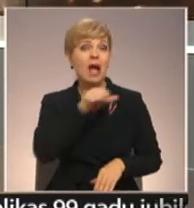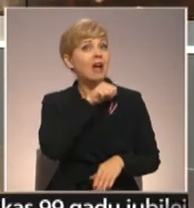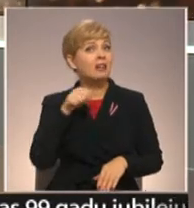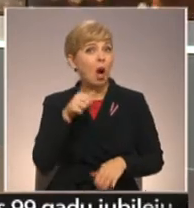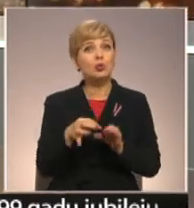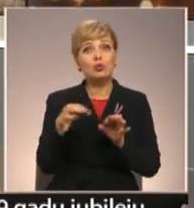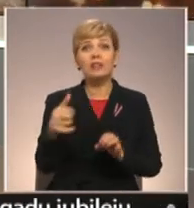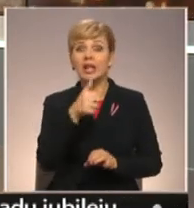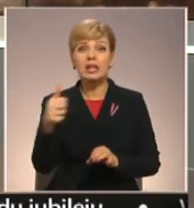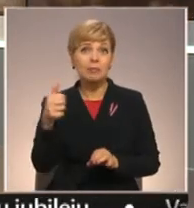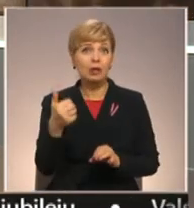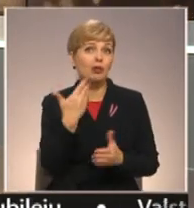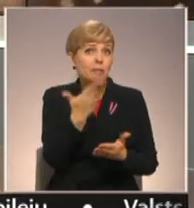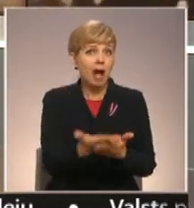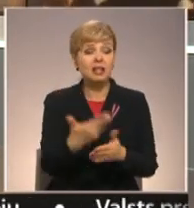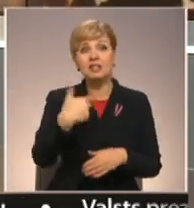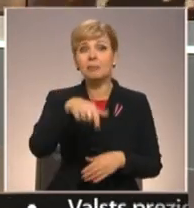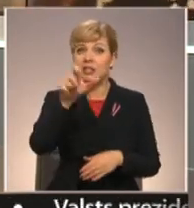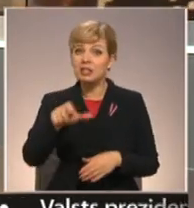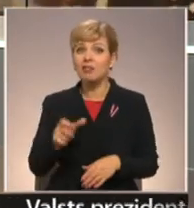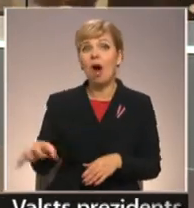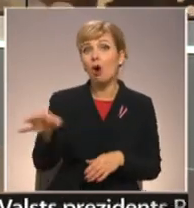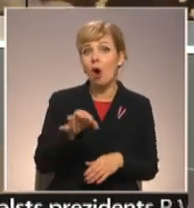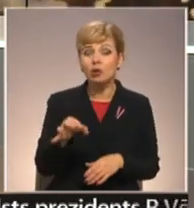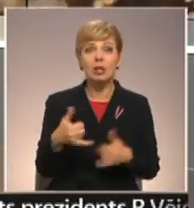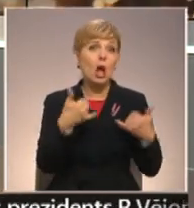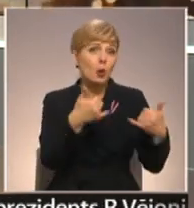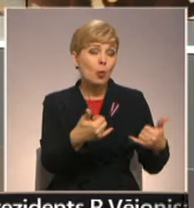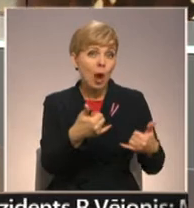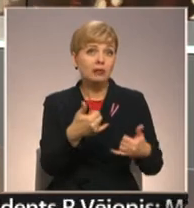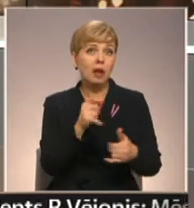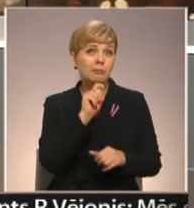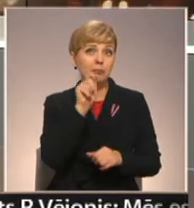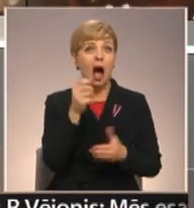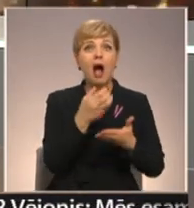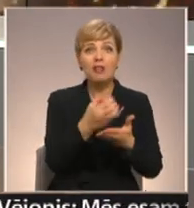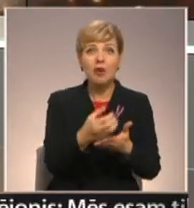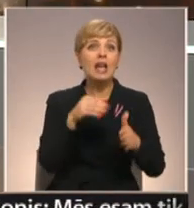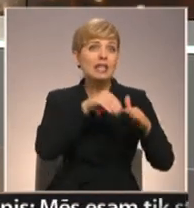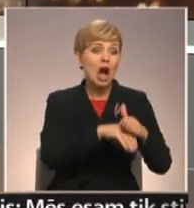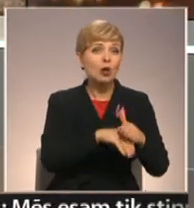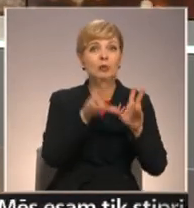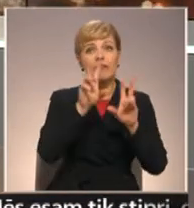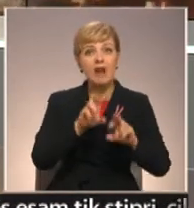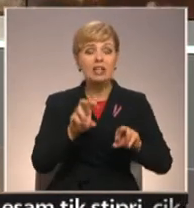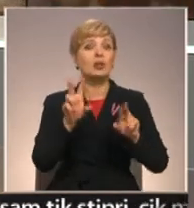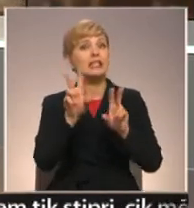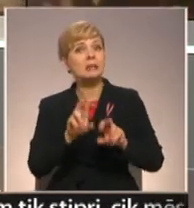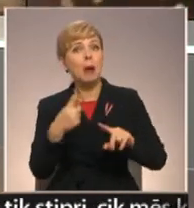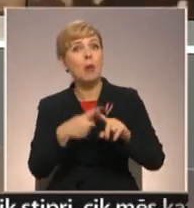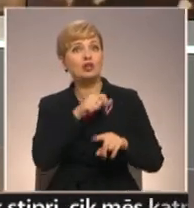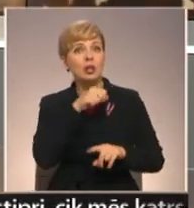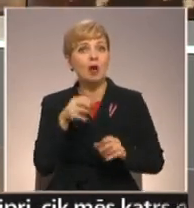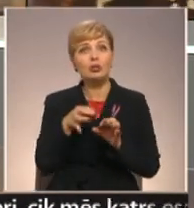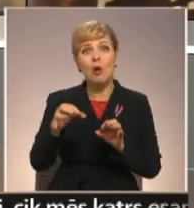izcelti 70 cilvēki un organizācijas. Goda balvu par ieguldījumu vēstures izpētē un pozitīvu Talsu novada tēlu veidošanā